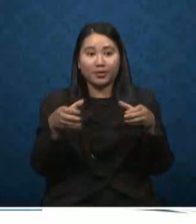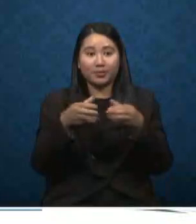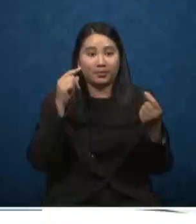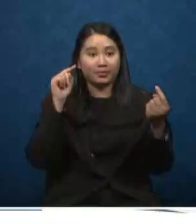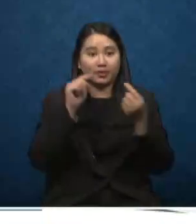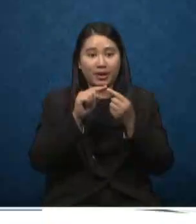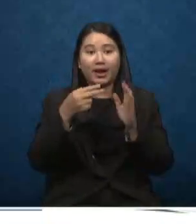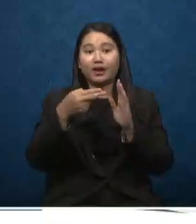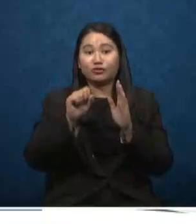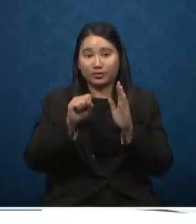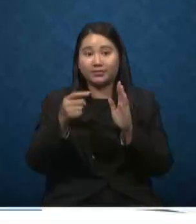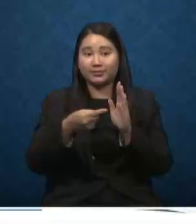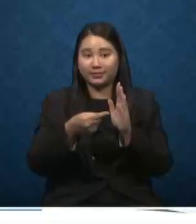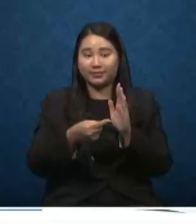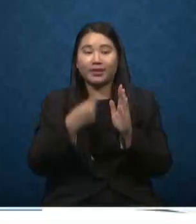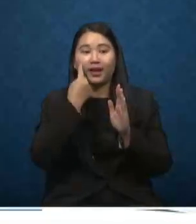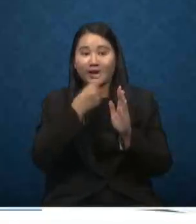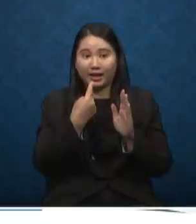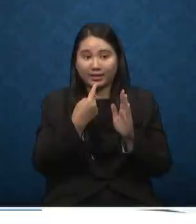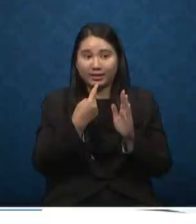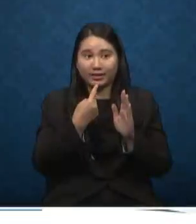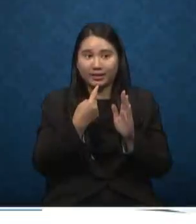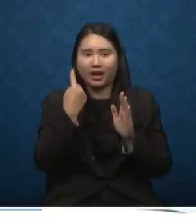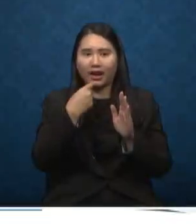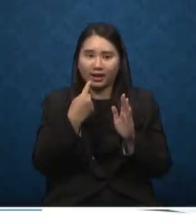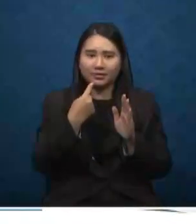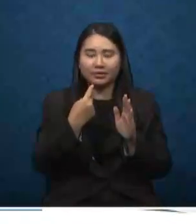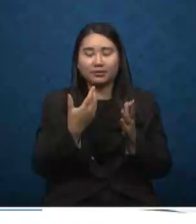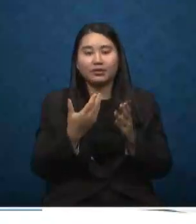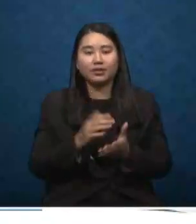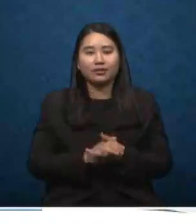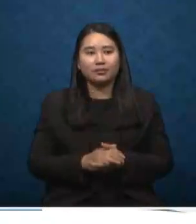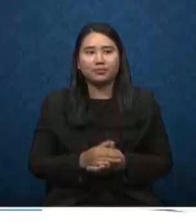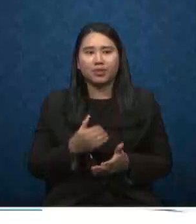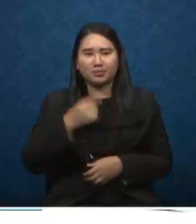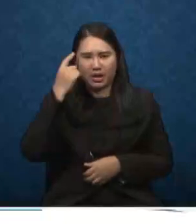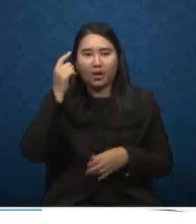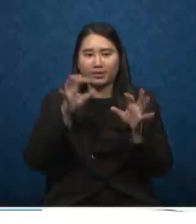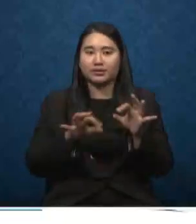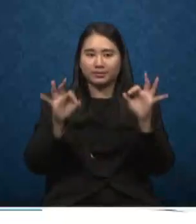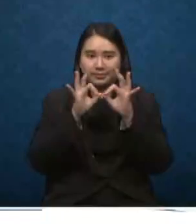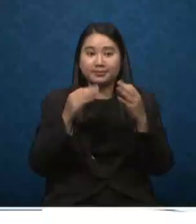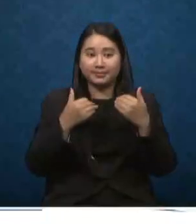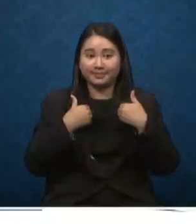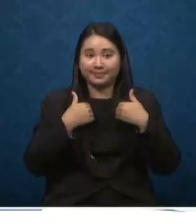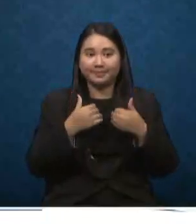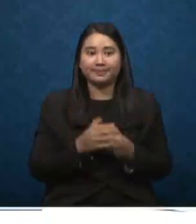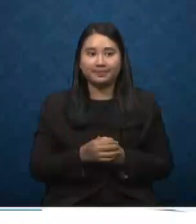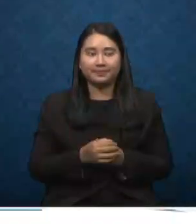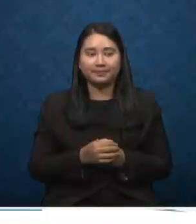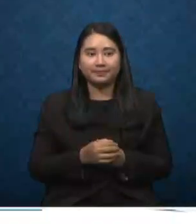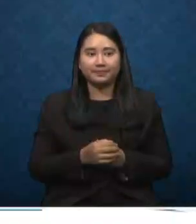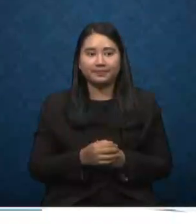มาในหลักสูตรนี้นะครับมีบุคคลเป้าหมายมีใครบ้างครับเพราะว่าผมคิดว่าเรื่องนี้เป็นเรื่องสำคัญนะครับต่างๆเนี่ยจ